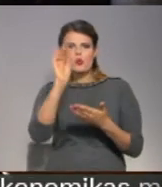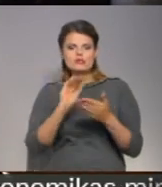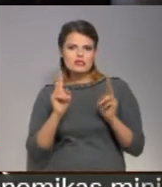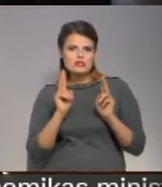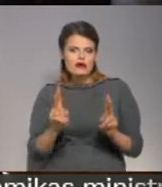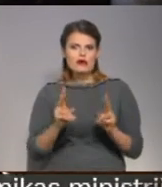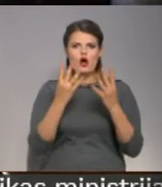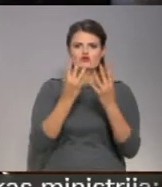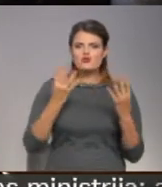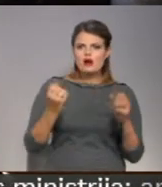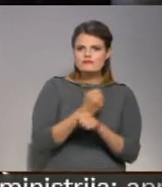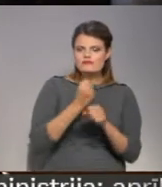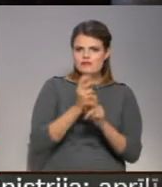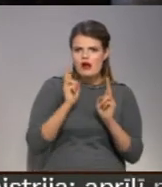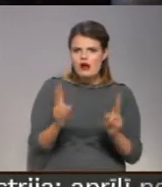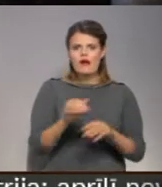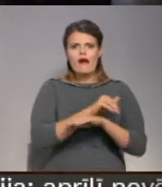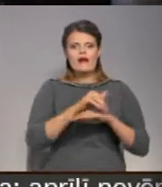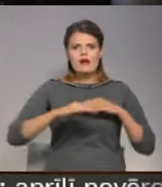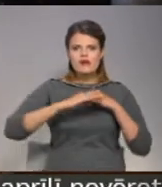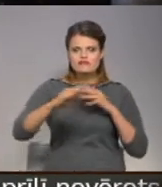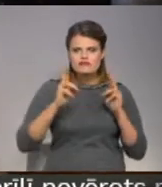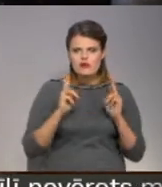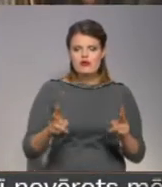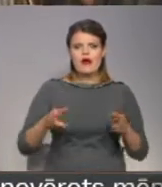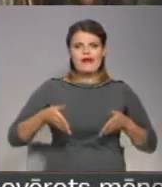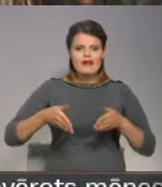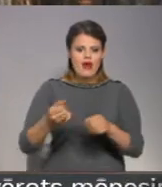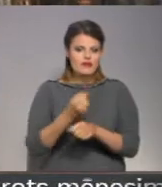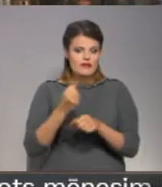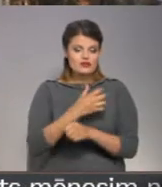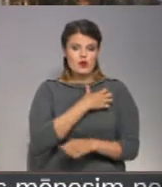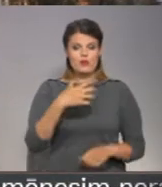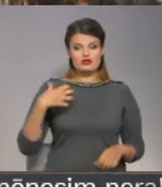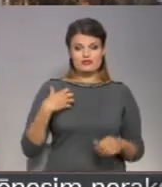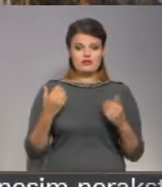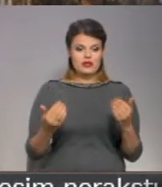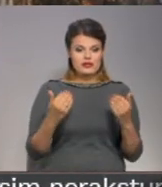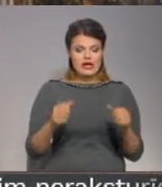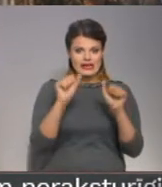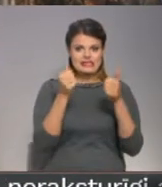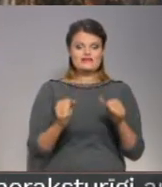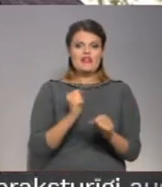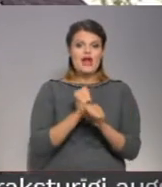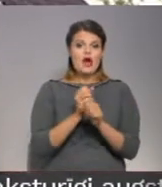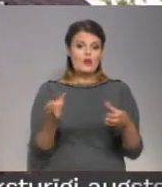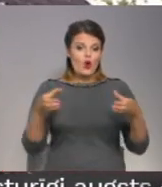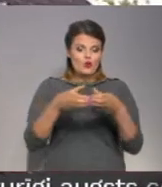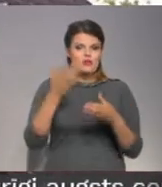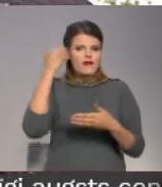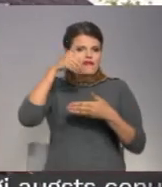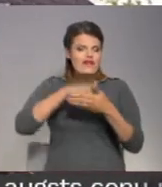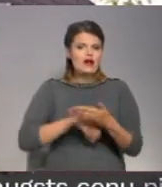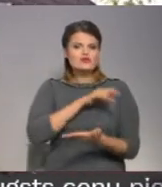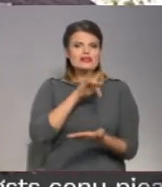par žogiem, par ielu iesegumu, par ietvēm. Pašvaldībā šobrīd tiek veidota darba grupa vēsturiskā